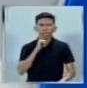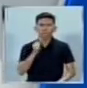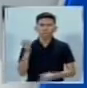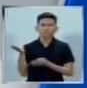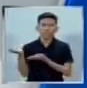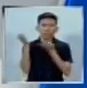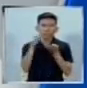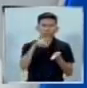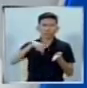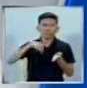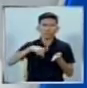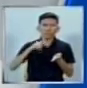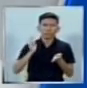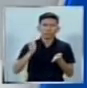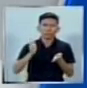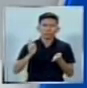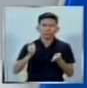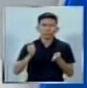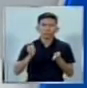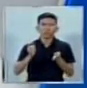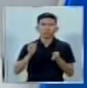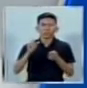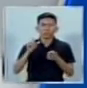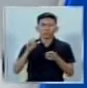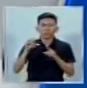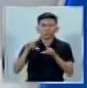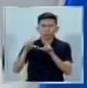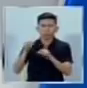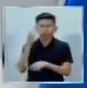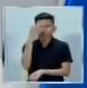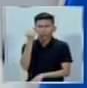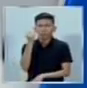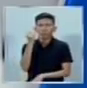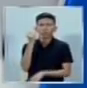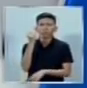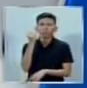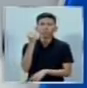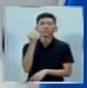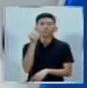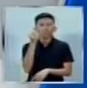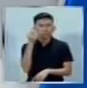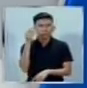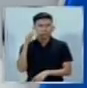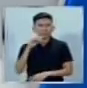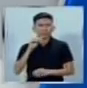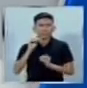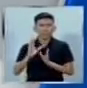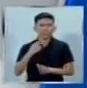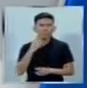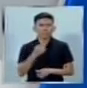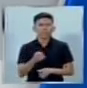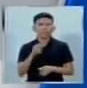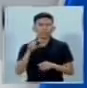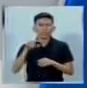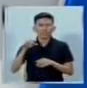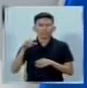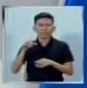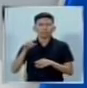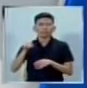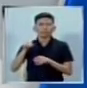SD card kaagad, dahil nga eto na lamang yung mga hinihintay. Sabi ng guru ay aksidenteng napasok yung main SD card sa ballot